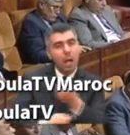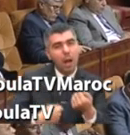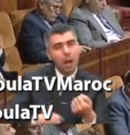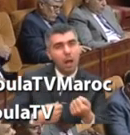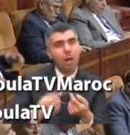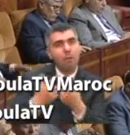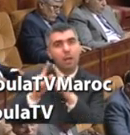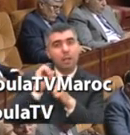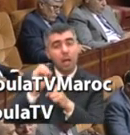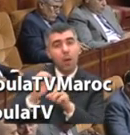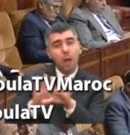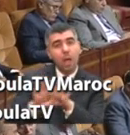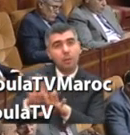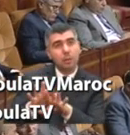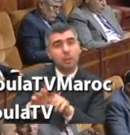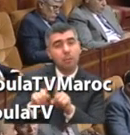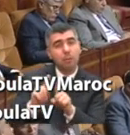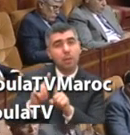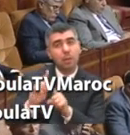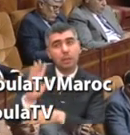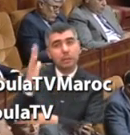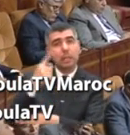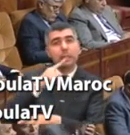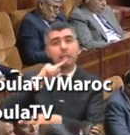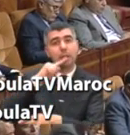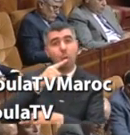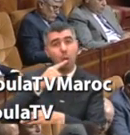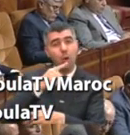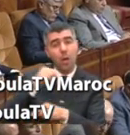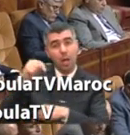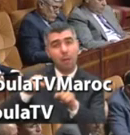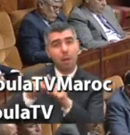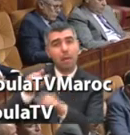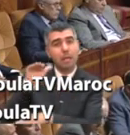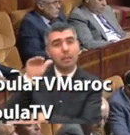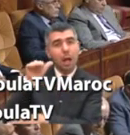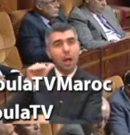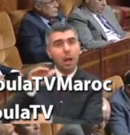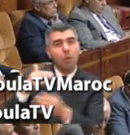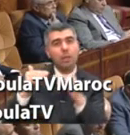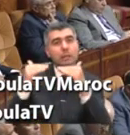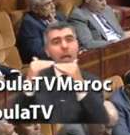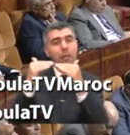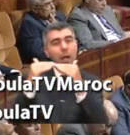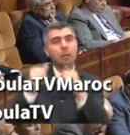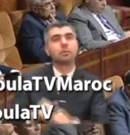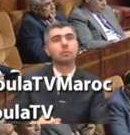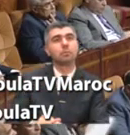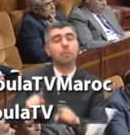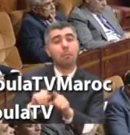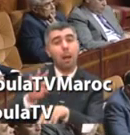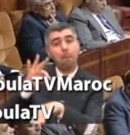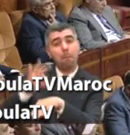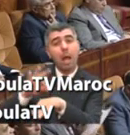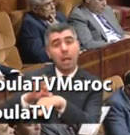لتيزنيت، ولكن بالنسبة للنخيل هناك مشكل كبير بزاف ما بين بعرفة وتندرارة إلى طاطا. هناك مرض ديال البيوض